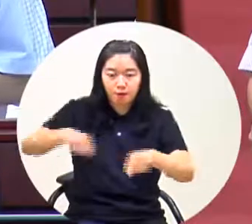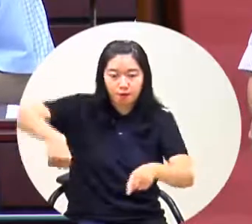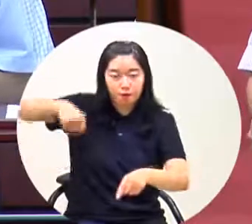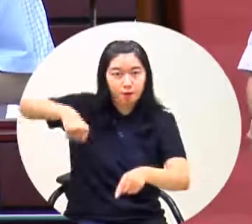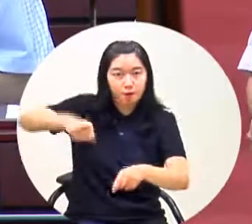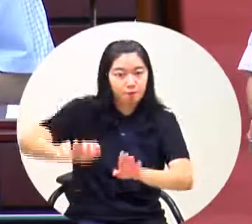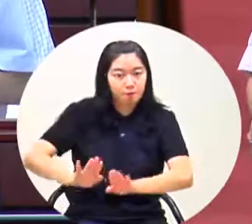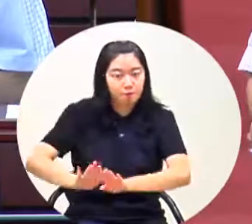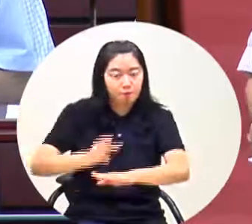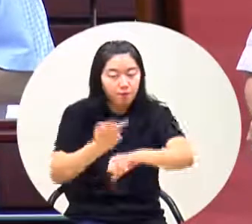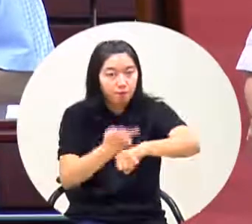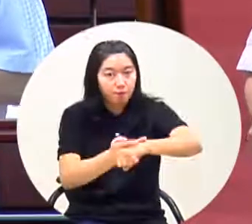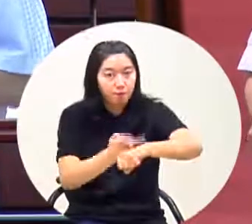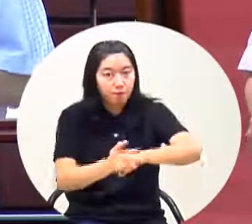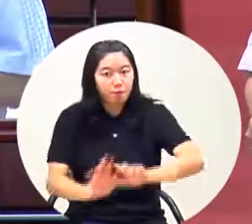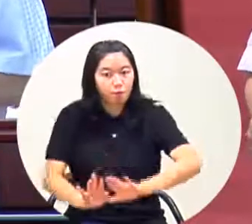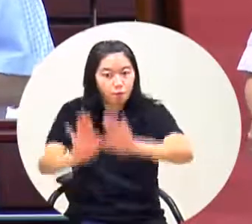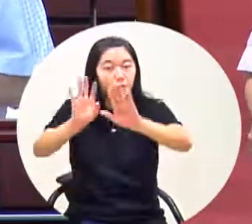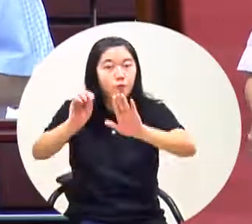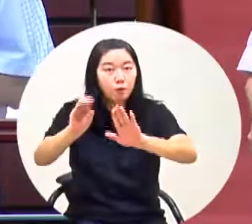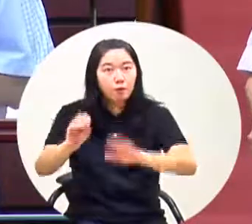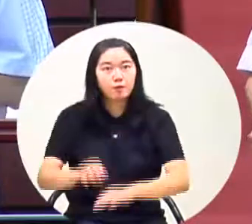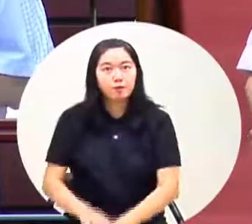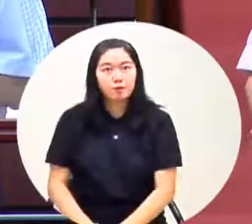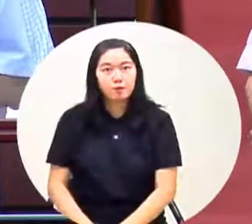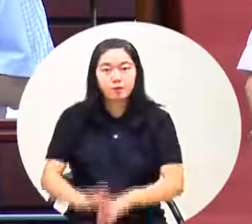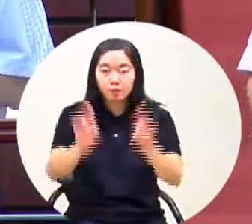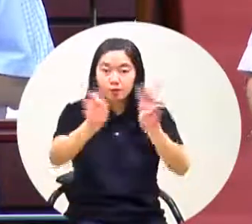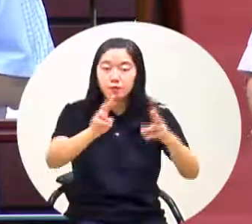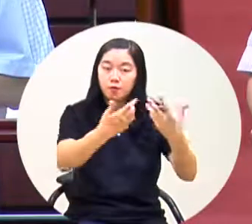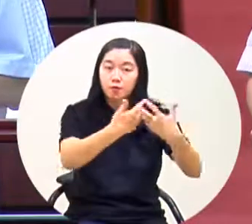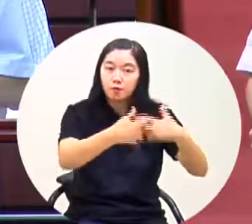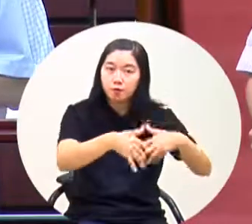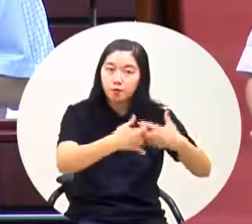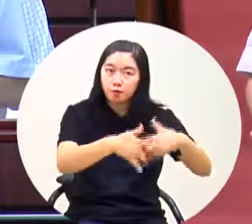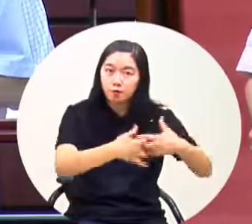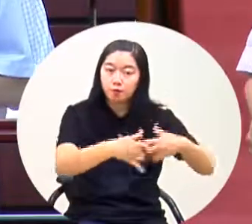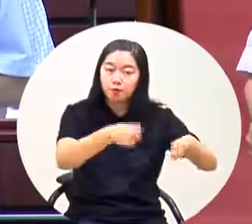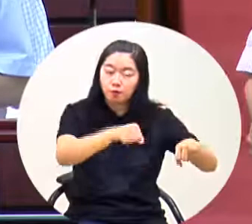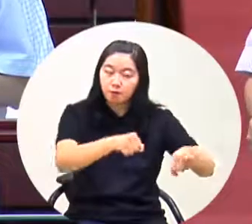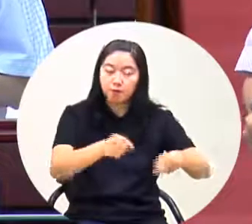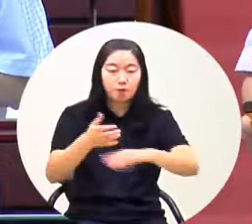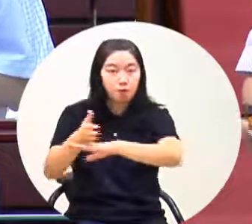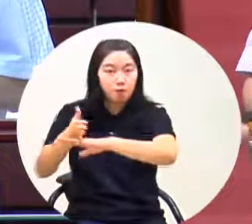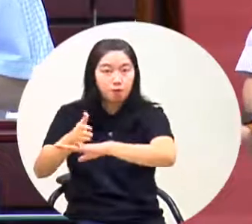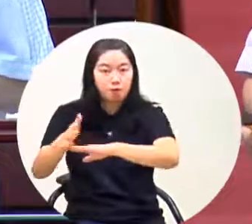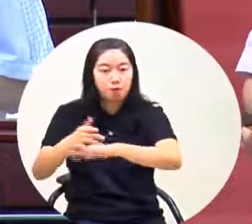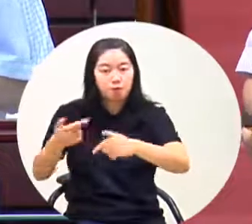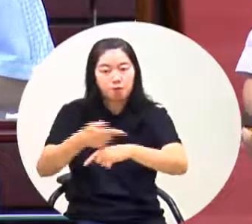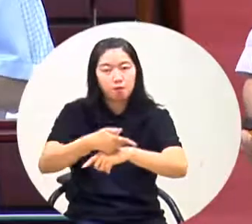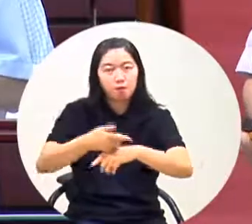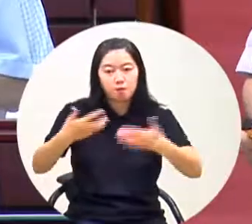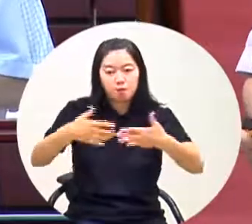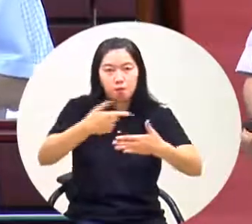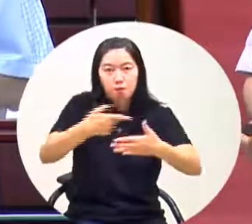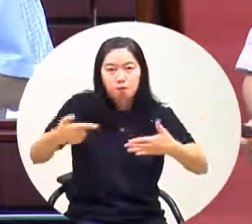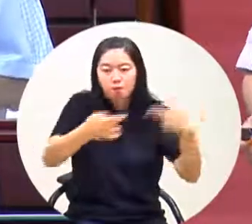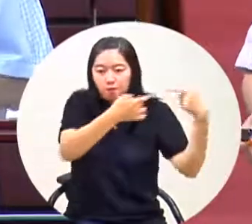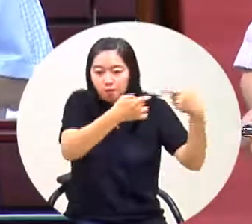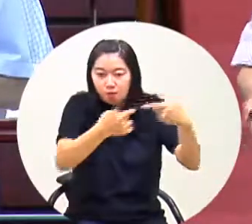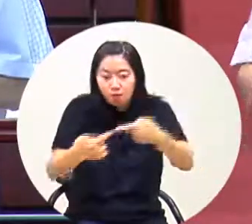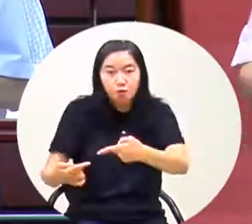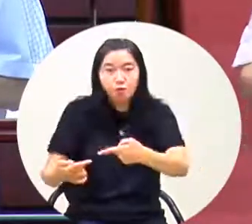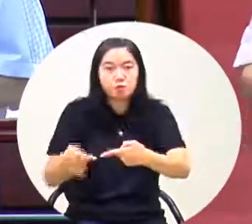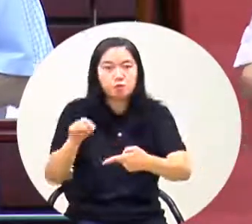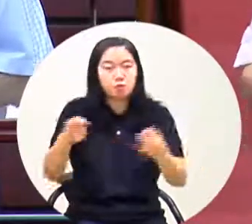况。好，现在就是电，不管是电动机车、电动车，其实很大一个问题是续航力的问题，以及